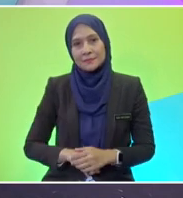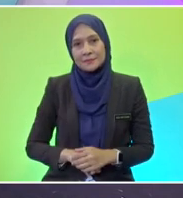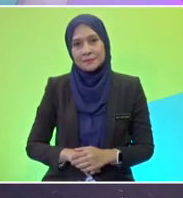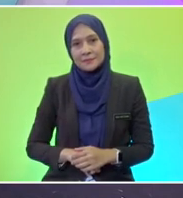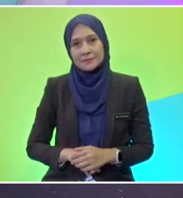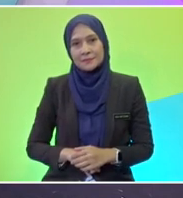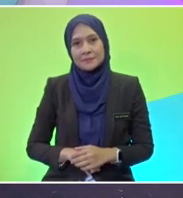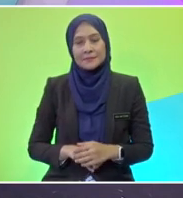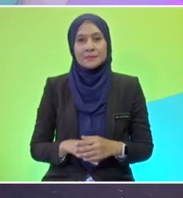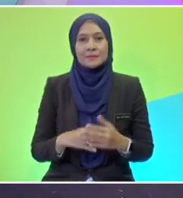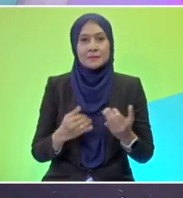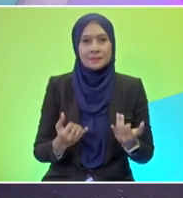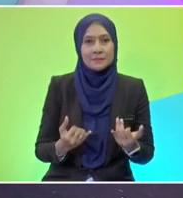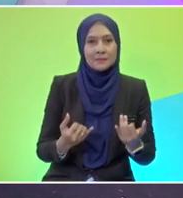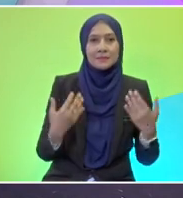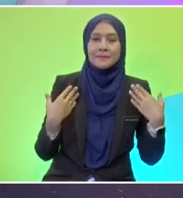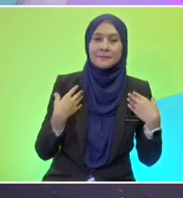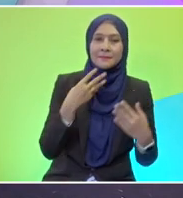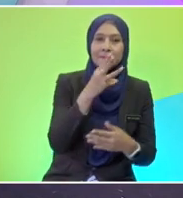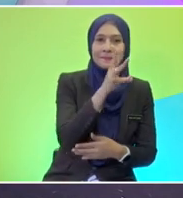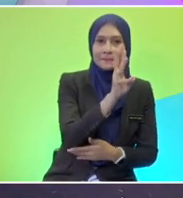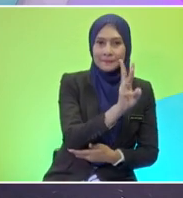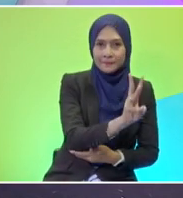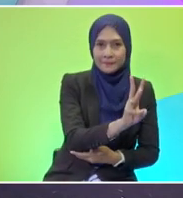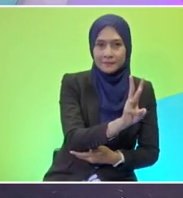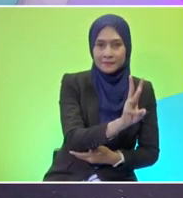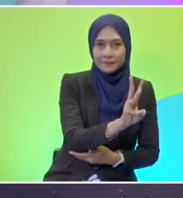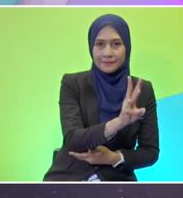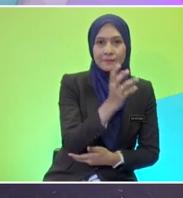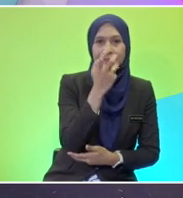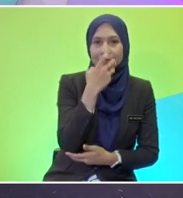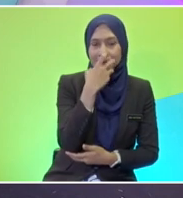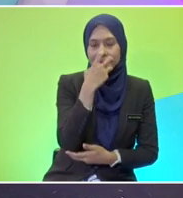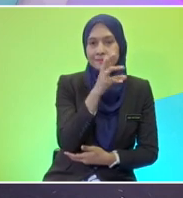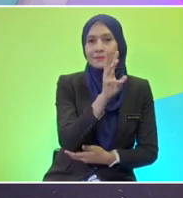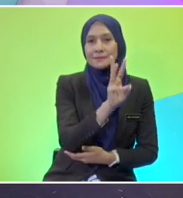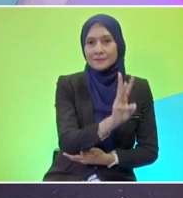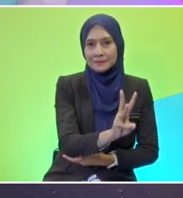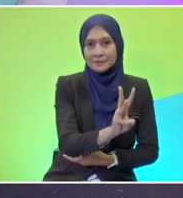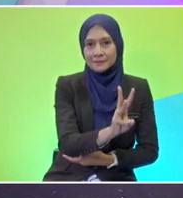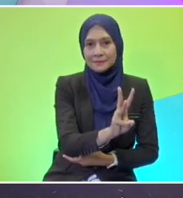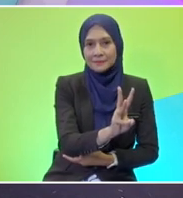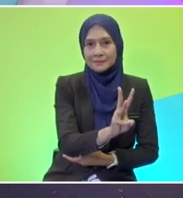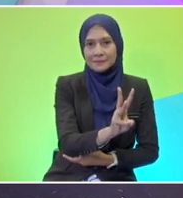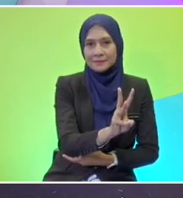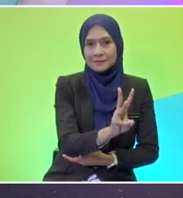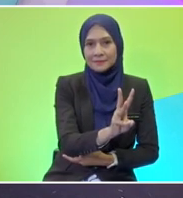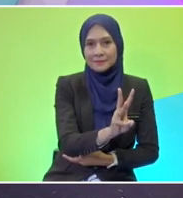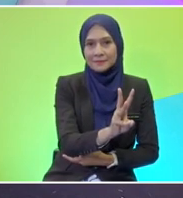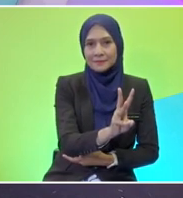je dapat 6 biji apple di sini. Jadi 1, 2, 3, 4, 5 dan lagi